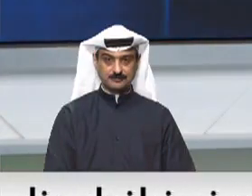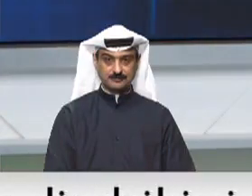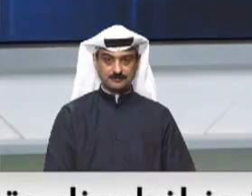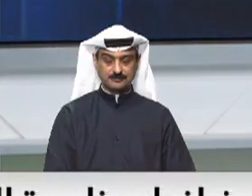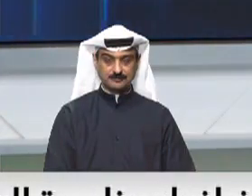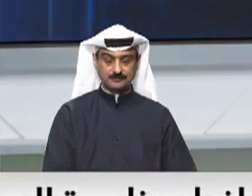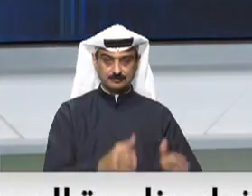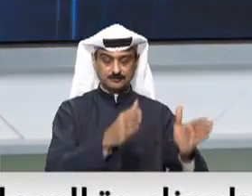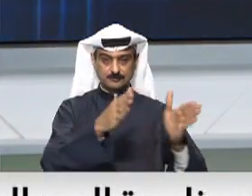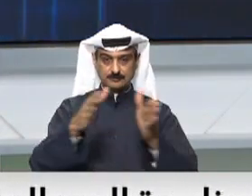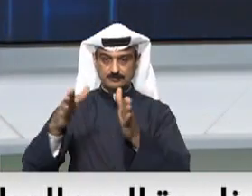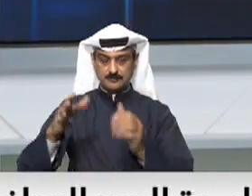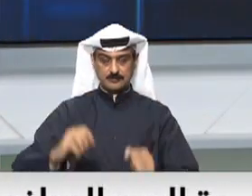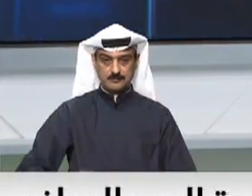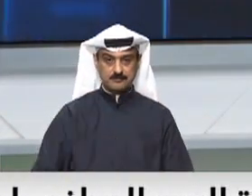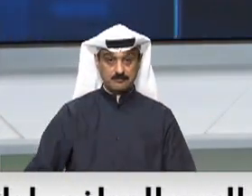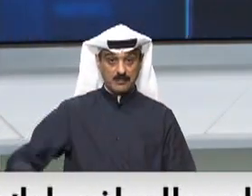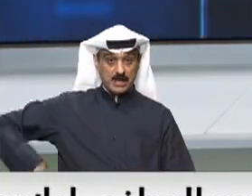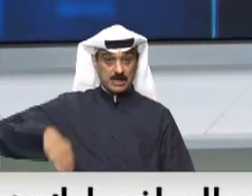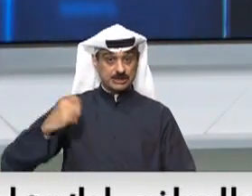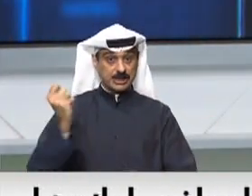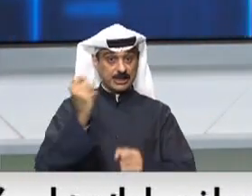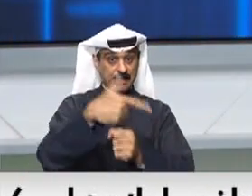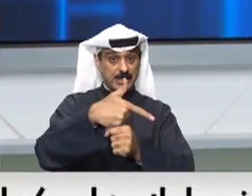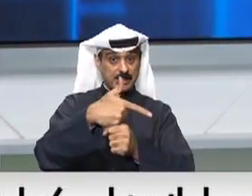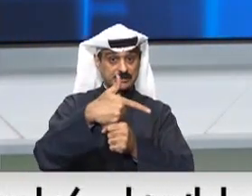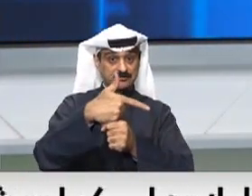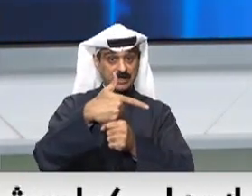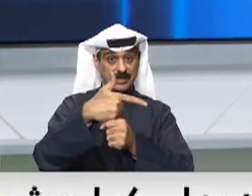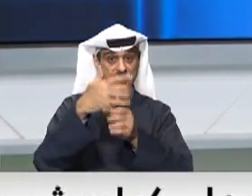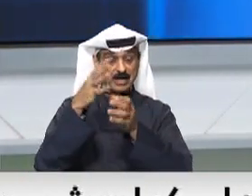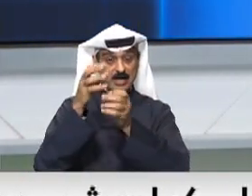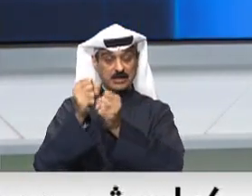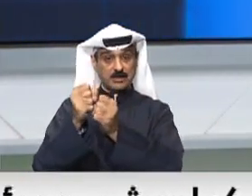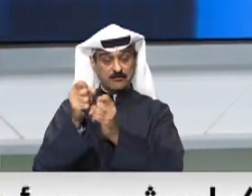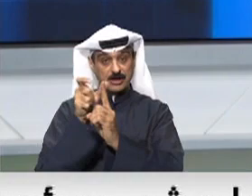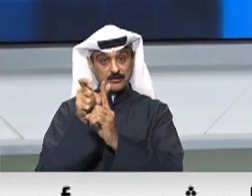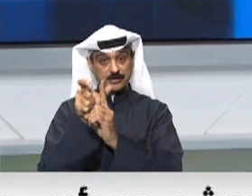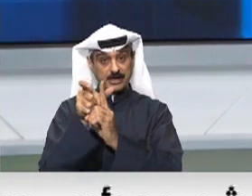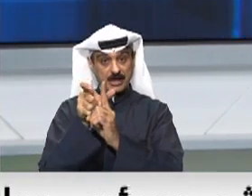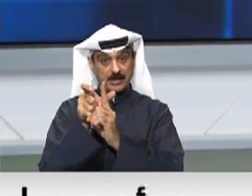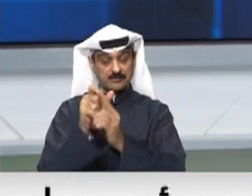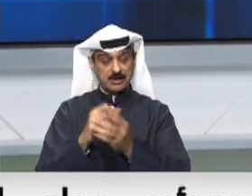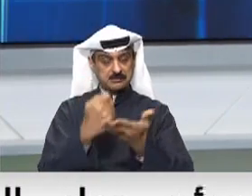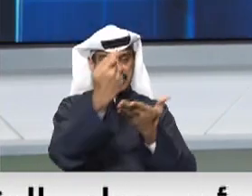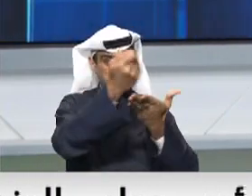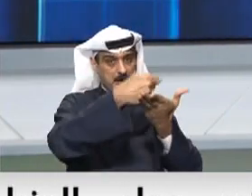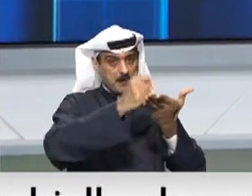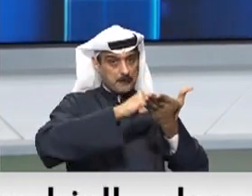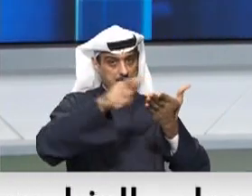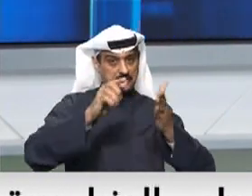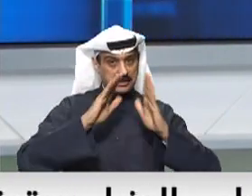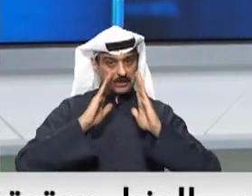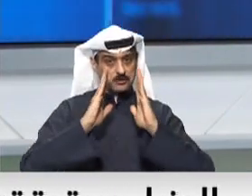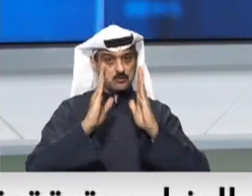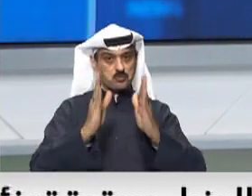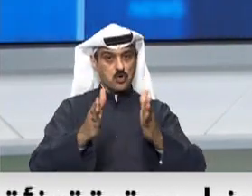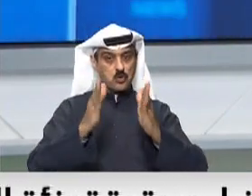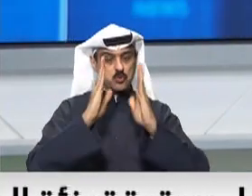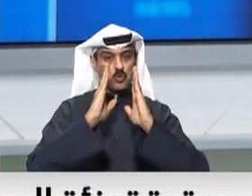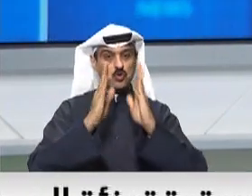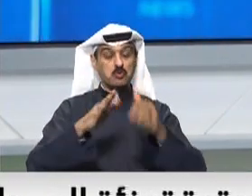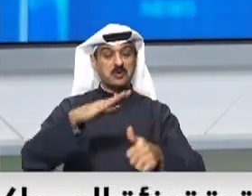بعث سمو ولي العهد الشيخ مشعل الاحمد الجابر الصباح حفظه الله ببرقيه تهنئه الى رئيس